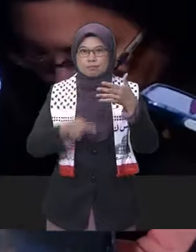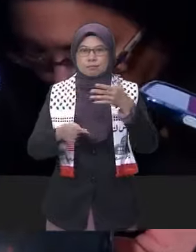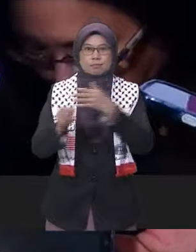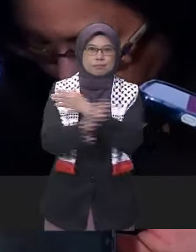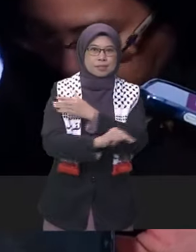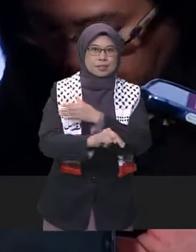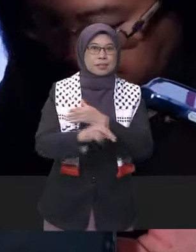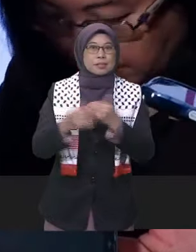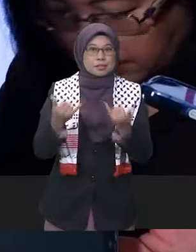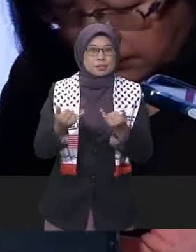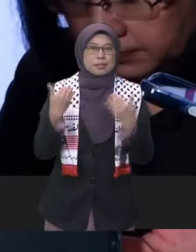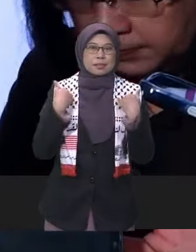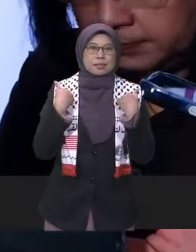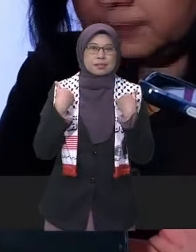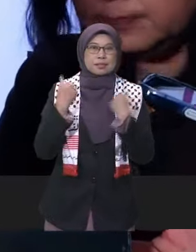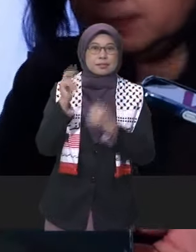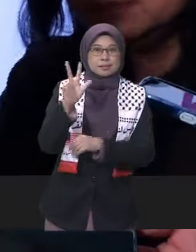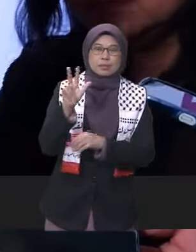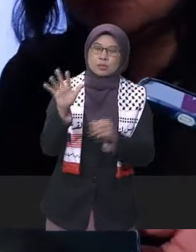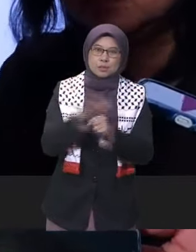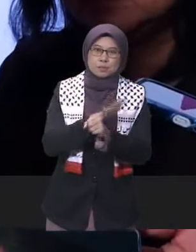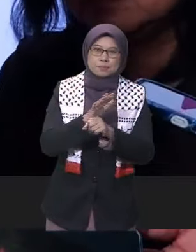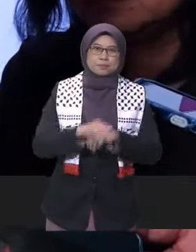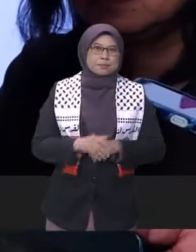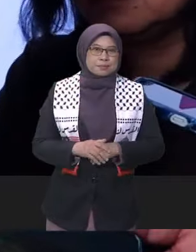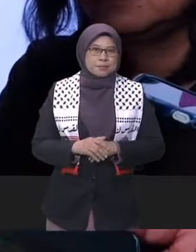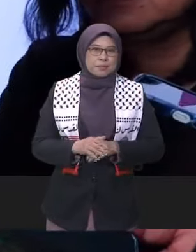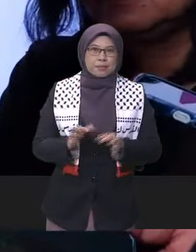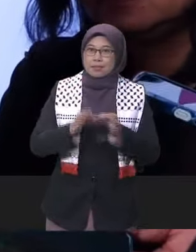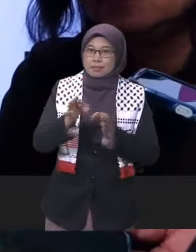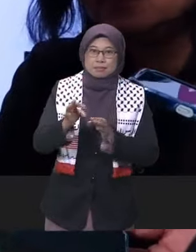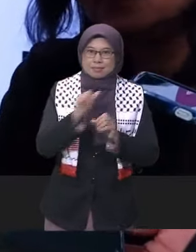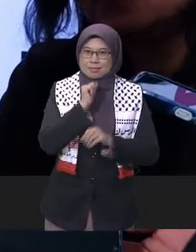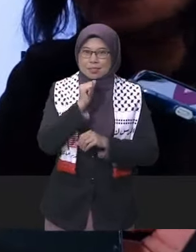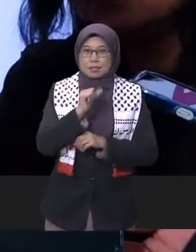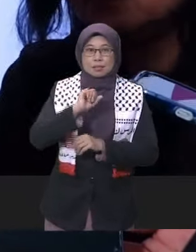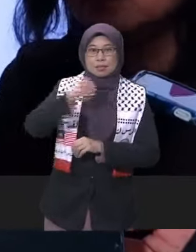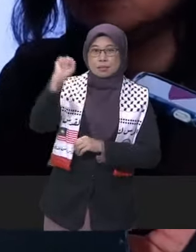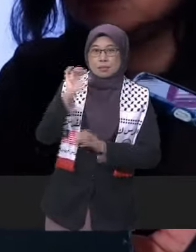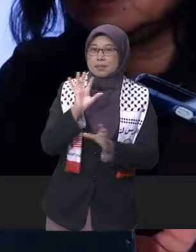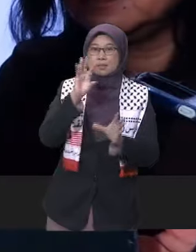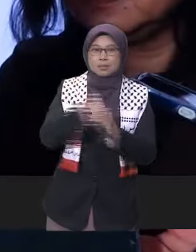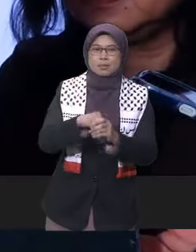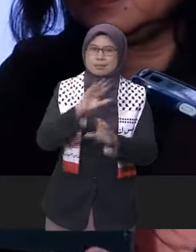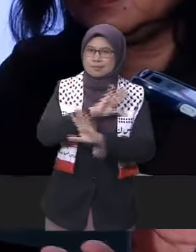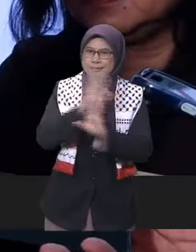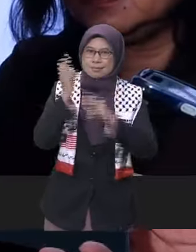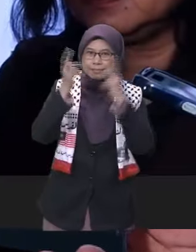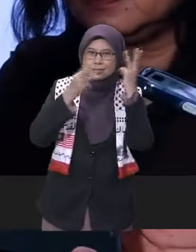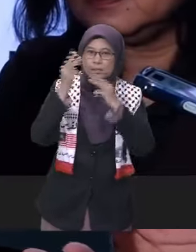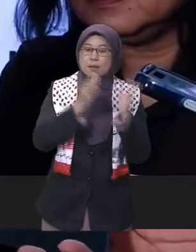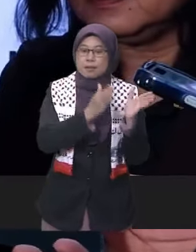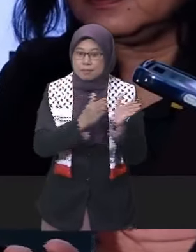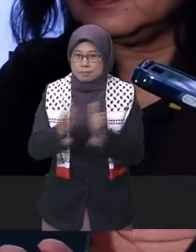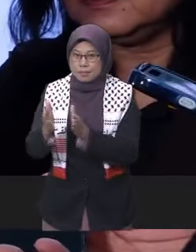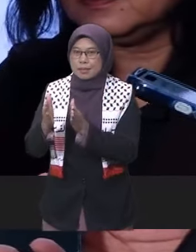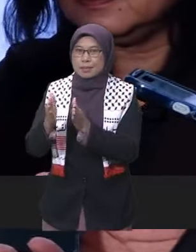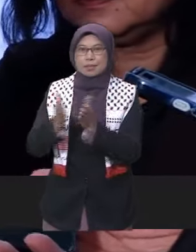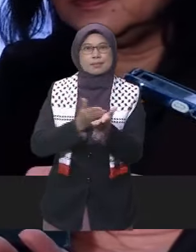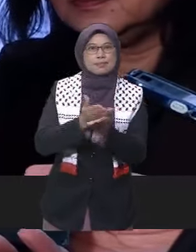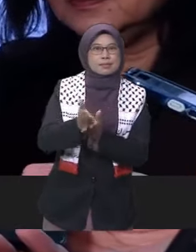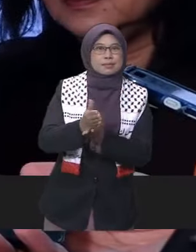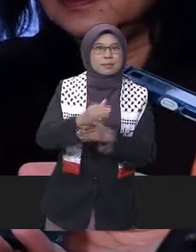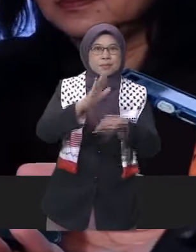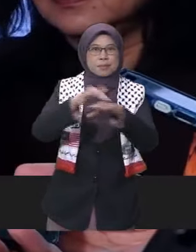ada tiga sekarang dan cukup so tidak akan tergendala walaupun Sabah tidak masuk Jangan risau pelan akan berjalan dan kita akan